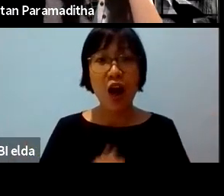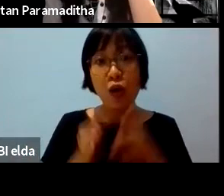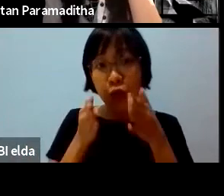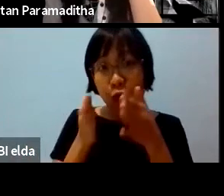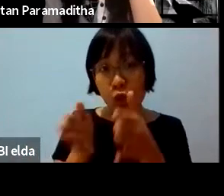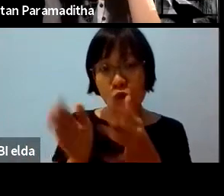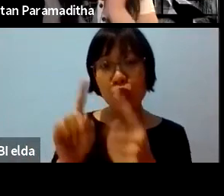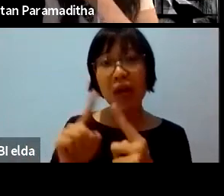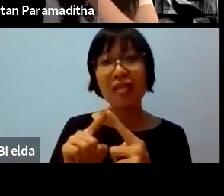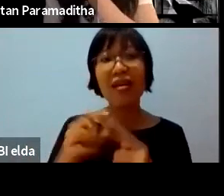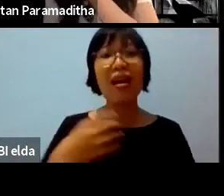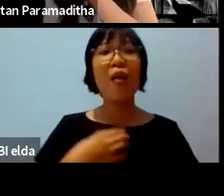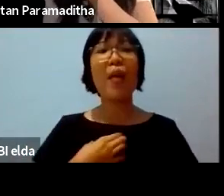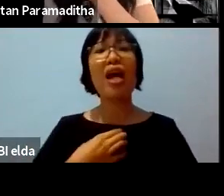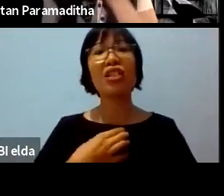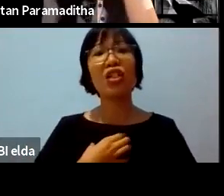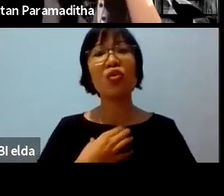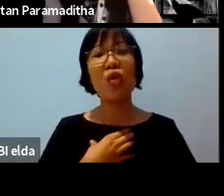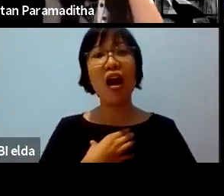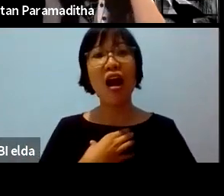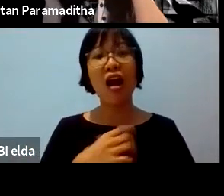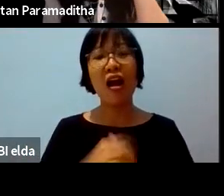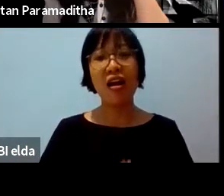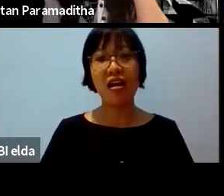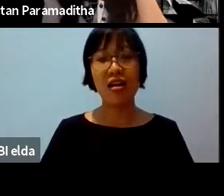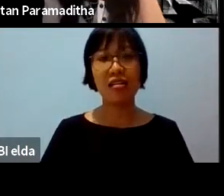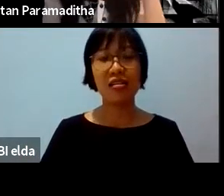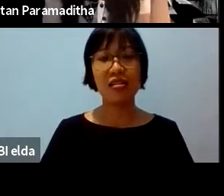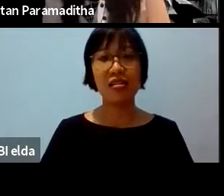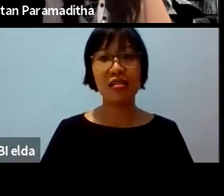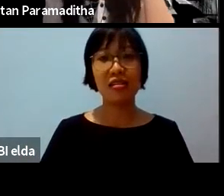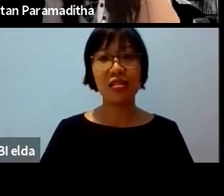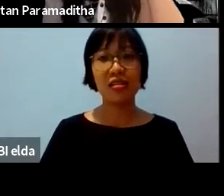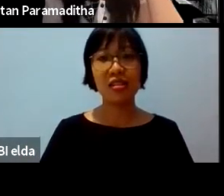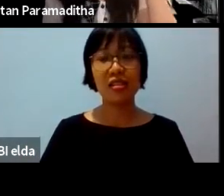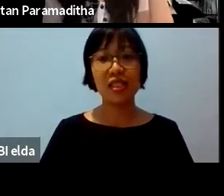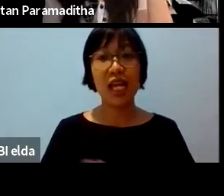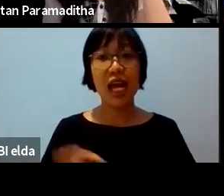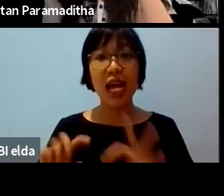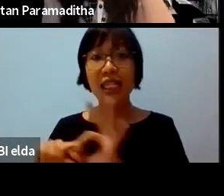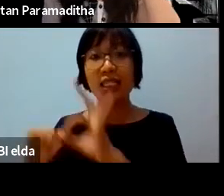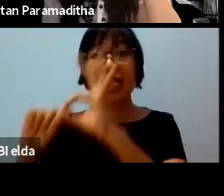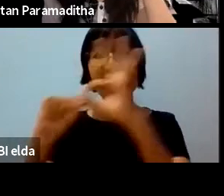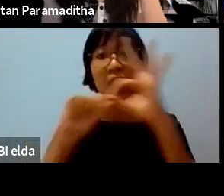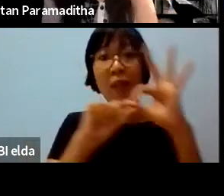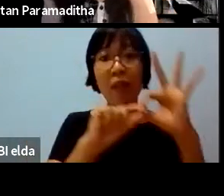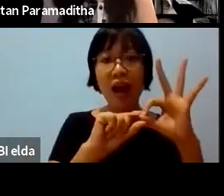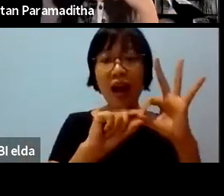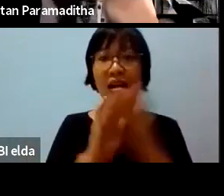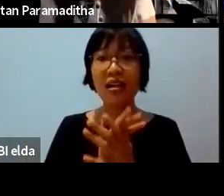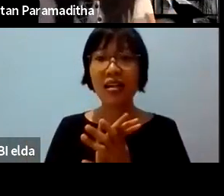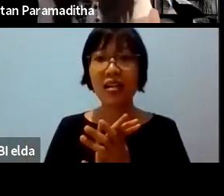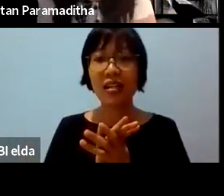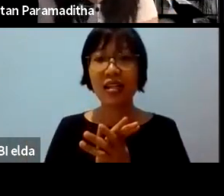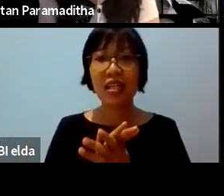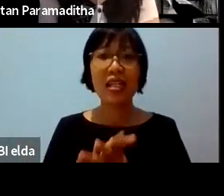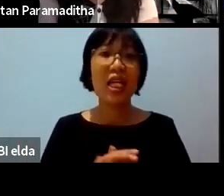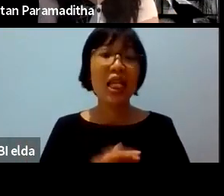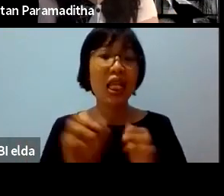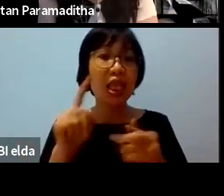bekerja sama dengan para mahasiswa ini gitu, dan juga berkoalisi dengan teman-teman di luar akademia